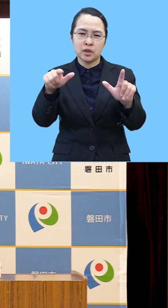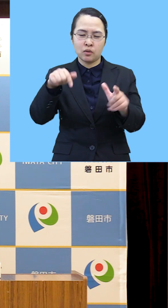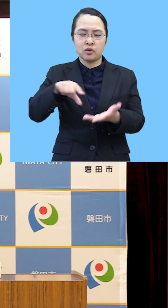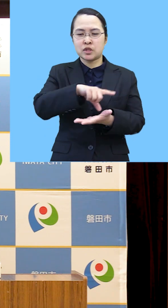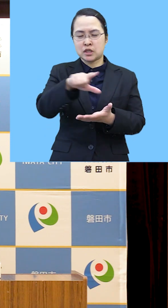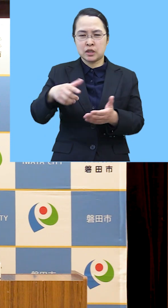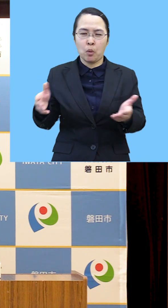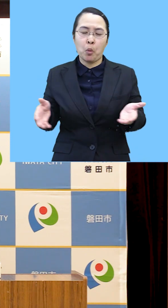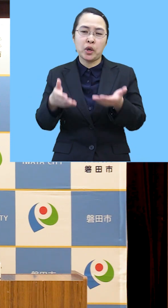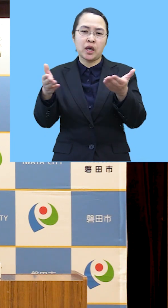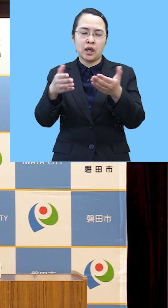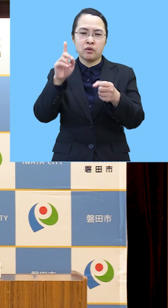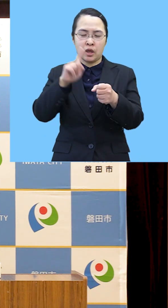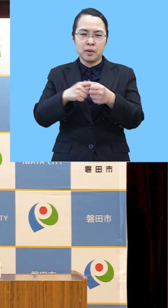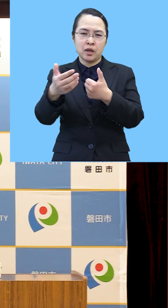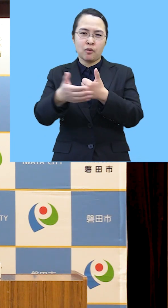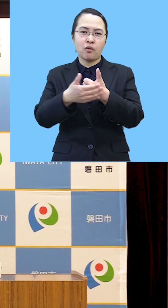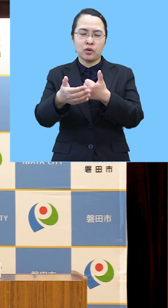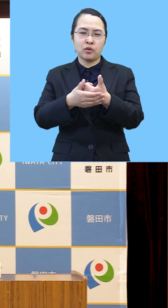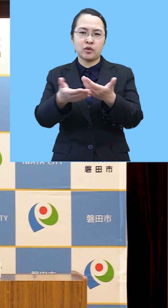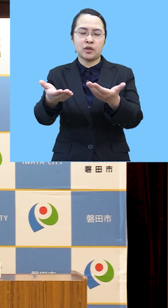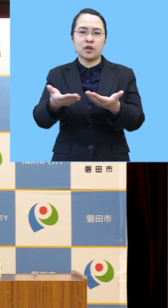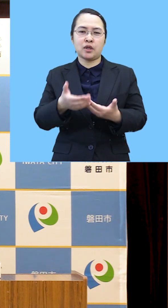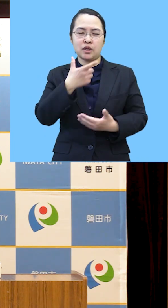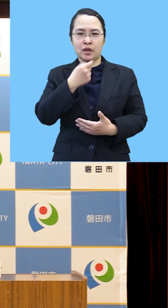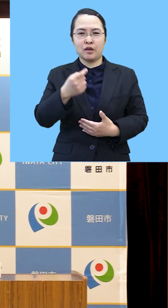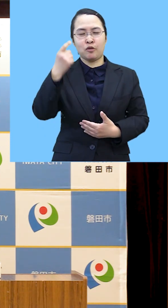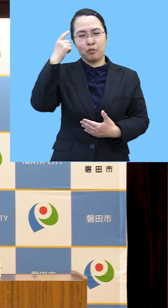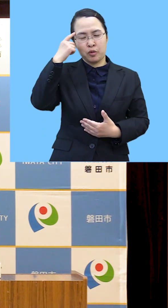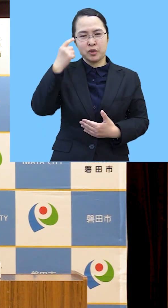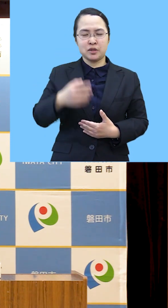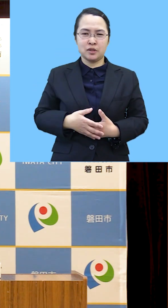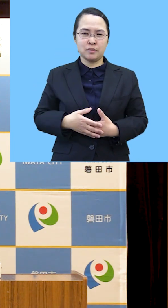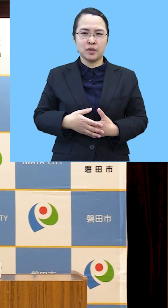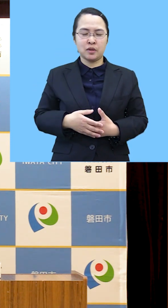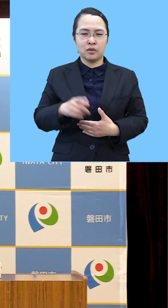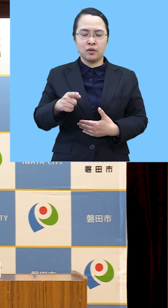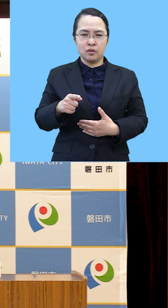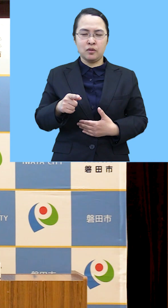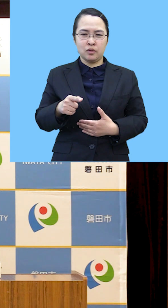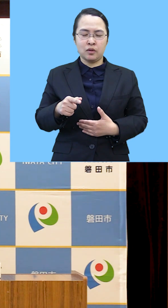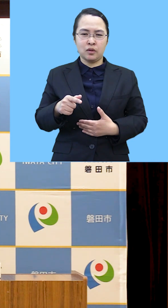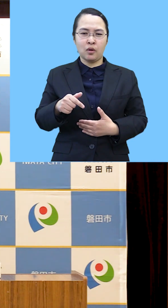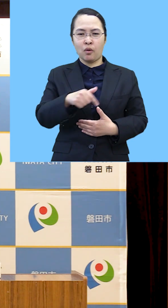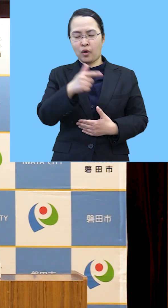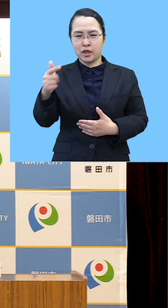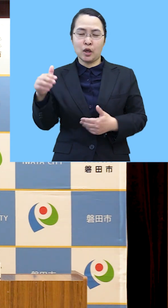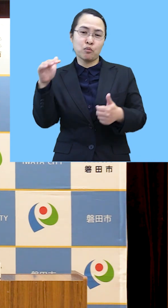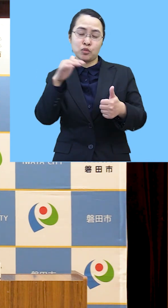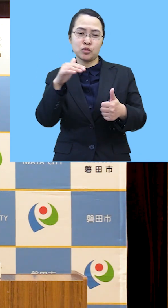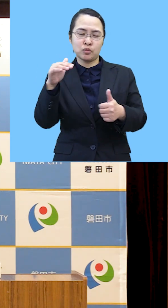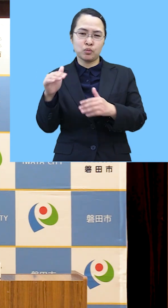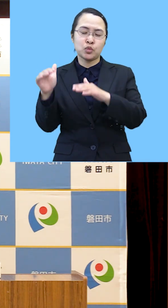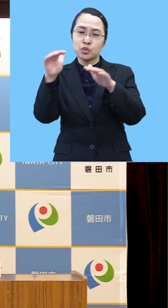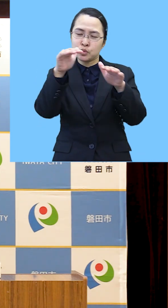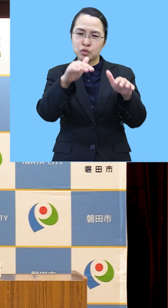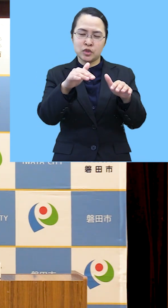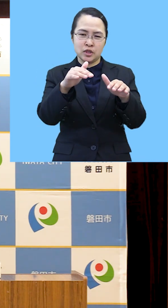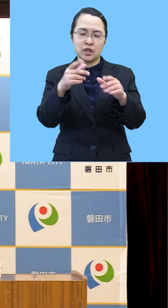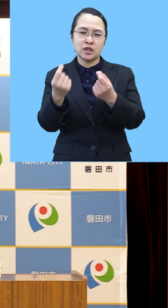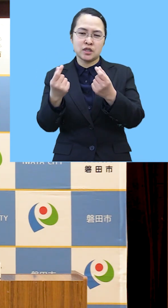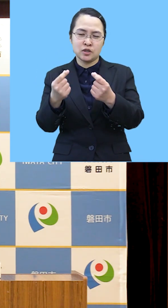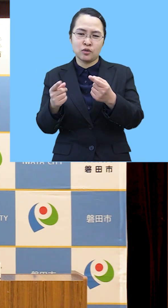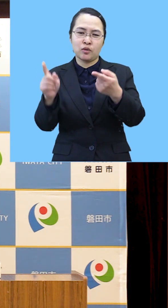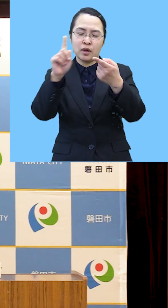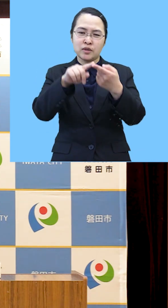にかく盛り上げるという意味でご協力をいただければなというふうに思ってますし、大きなこの波うねりにしっかり乗っていきたいなというふうに思っております